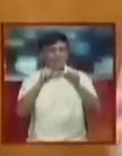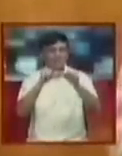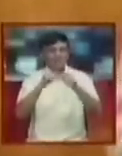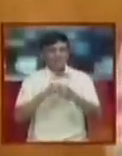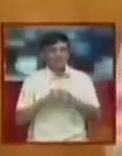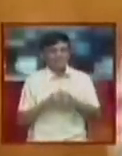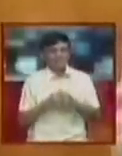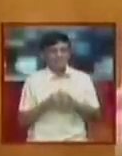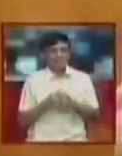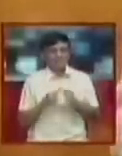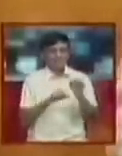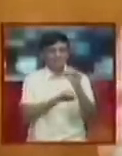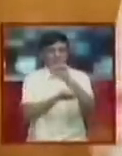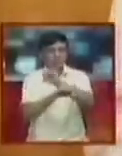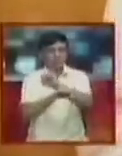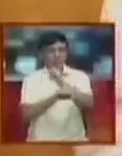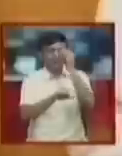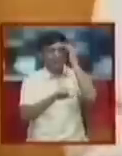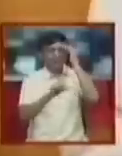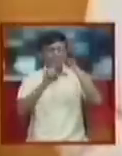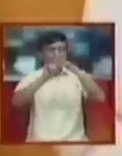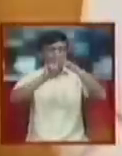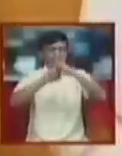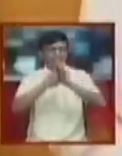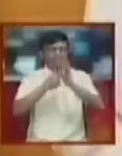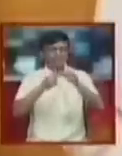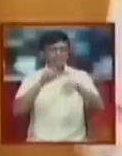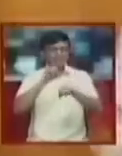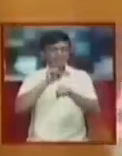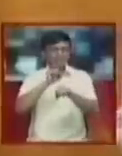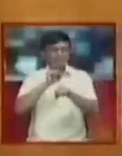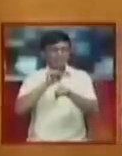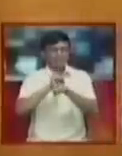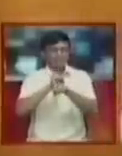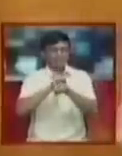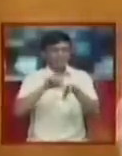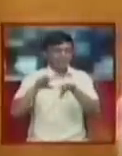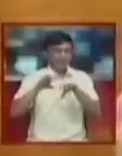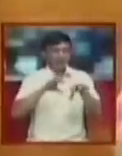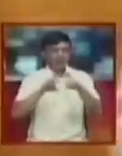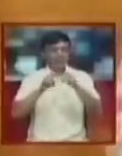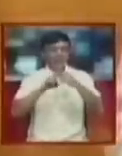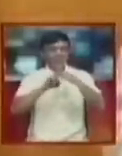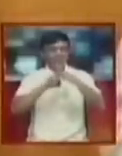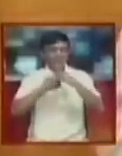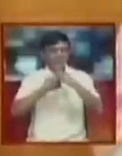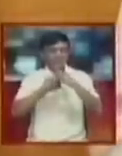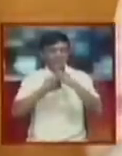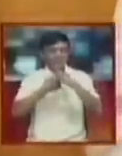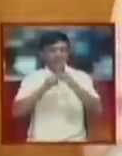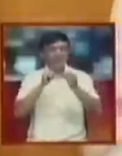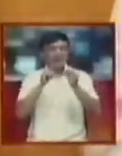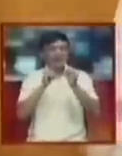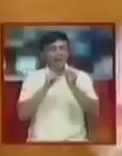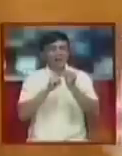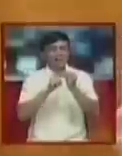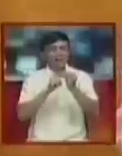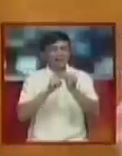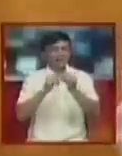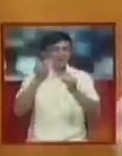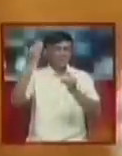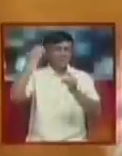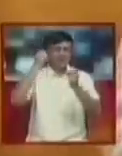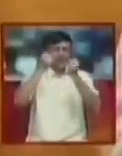panlalamang. Mula sa unang araw ng ating panunukulan, walang ibang sumalubong sa atin kundi ang mga bangungot